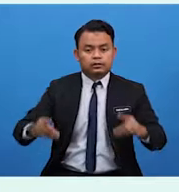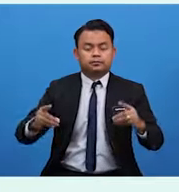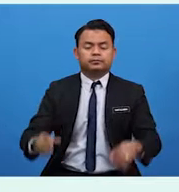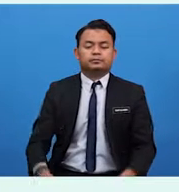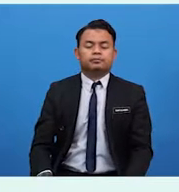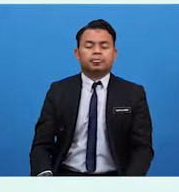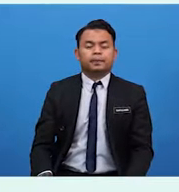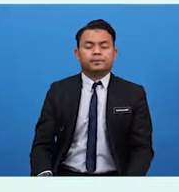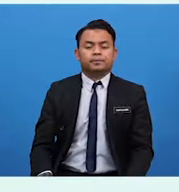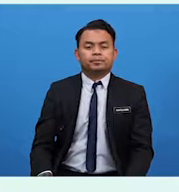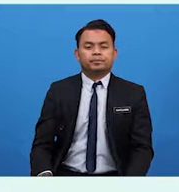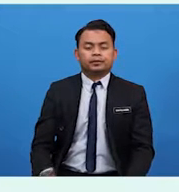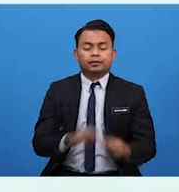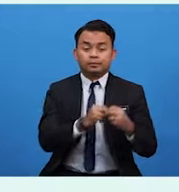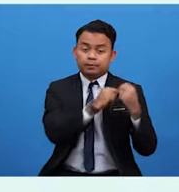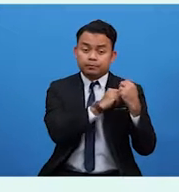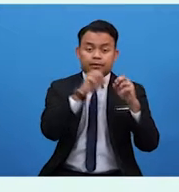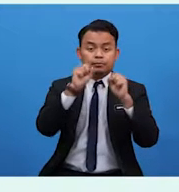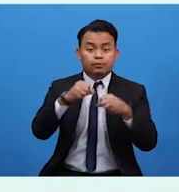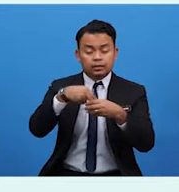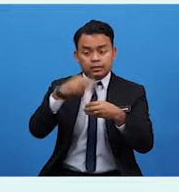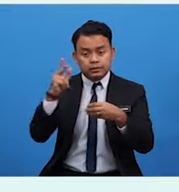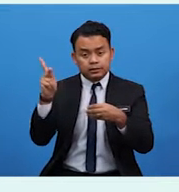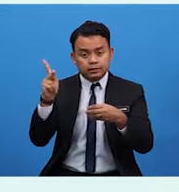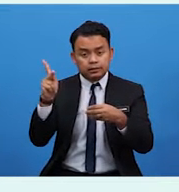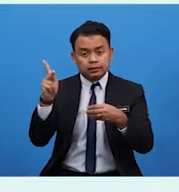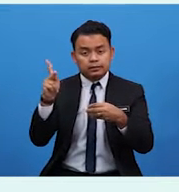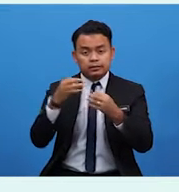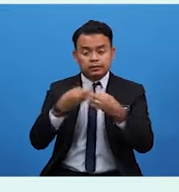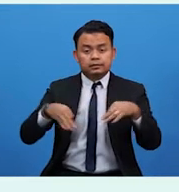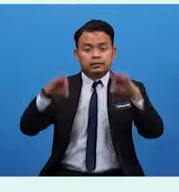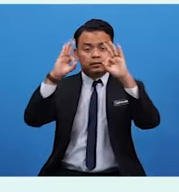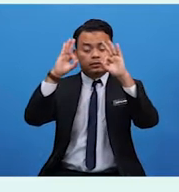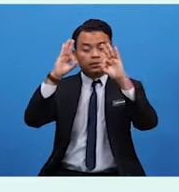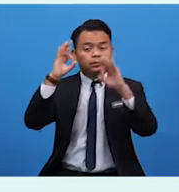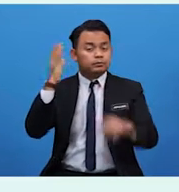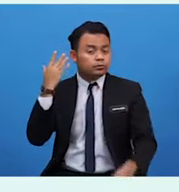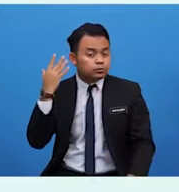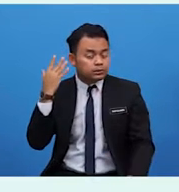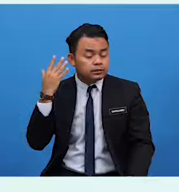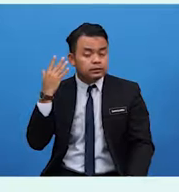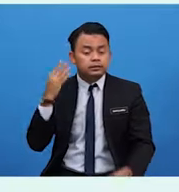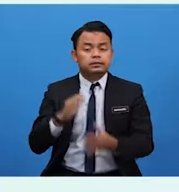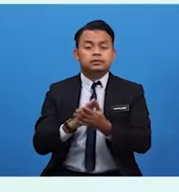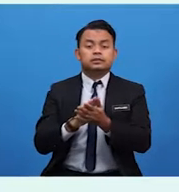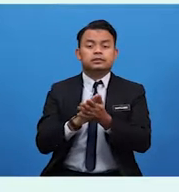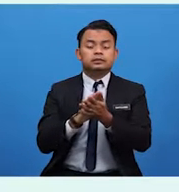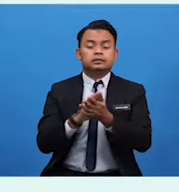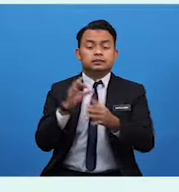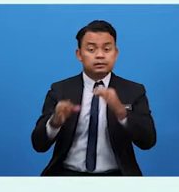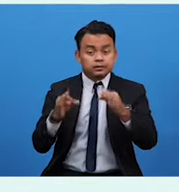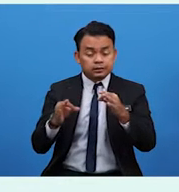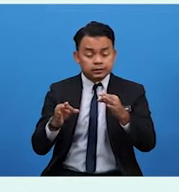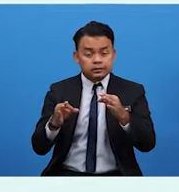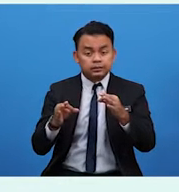Beban juga boleh menghasilkan kesan bunyi apabila tenaga elektrik ditukarkan kepada tenaga bunyi